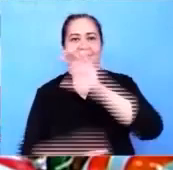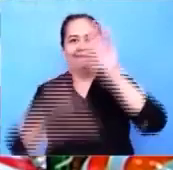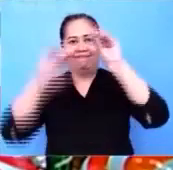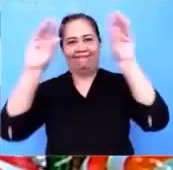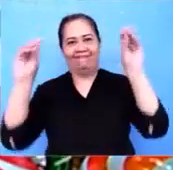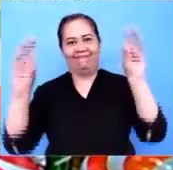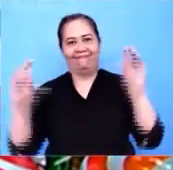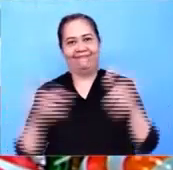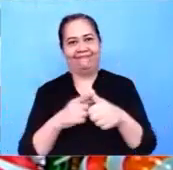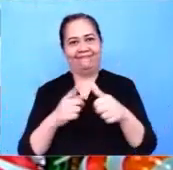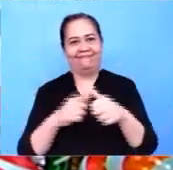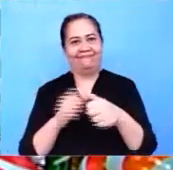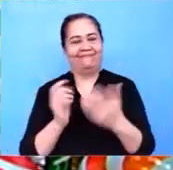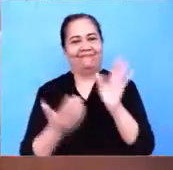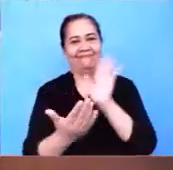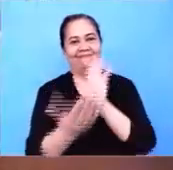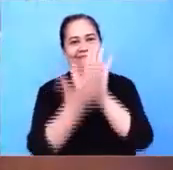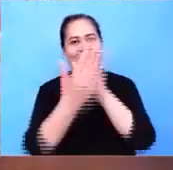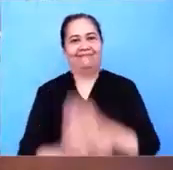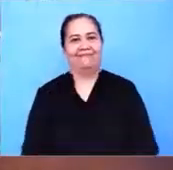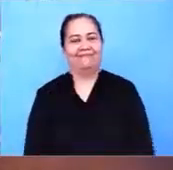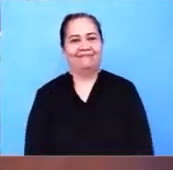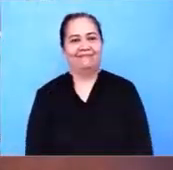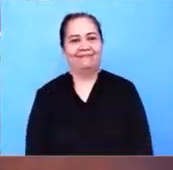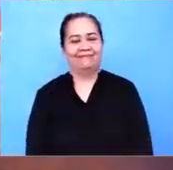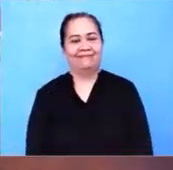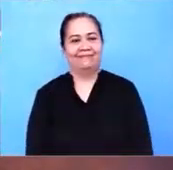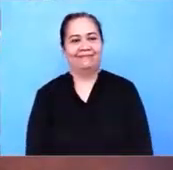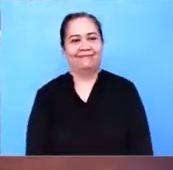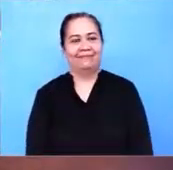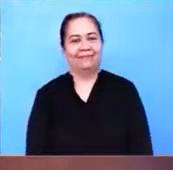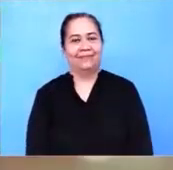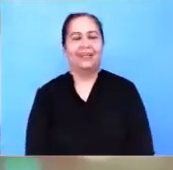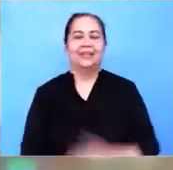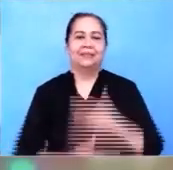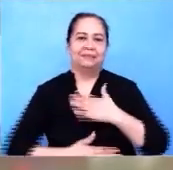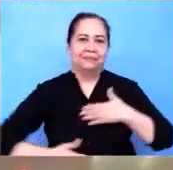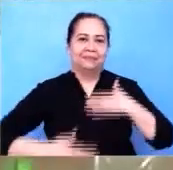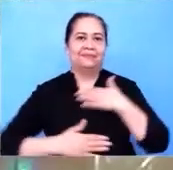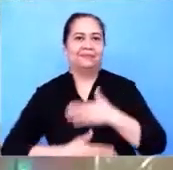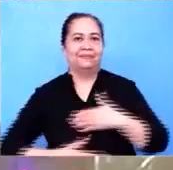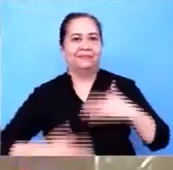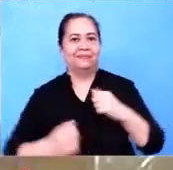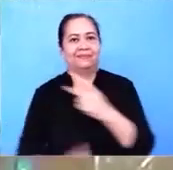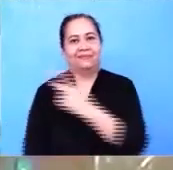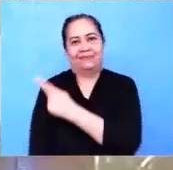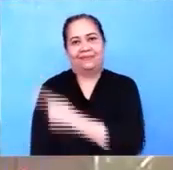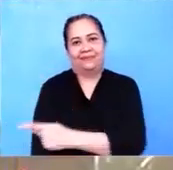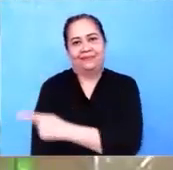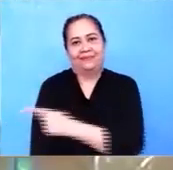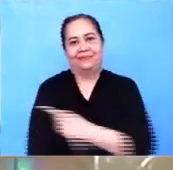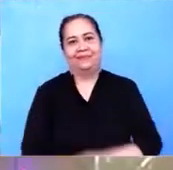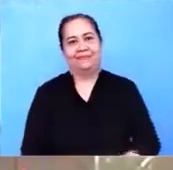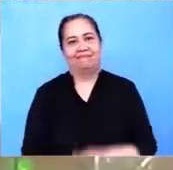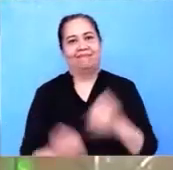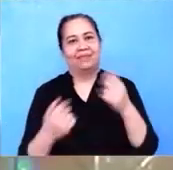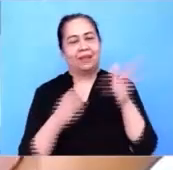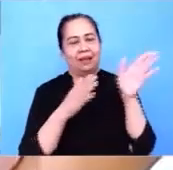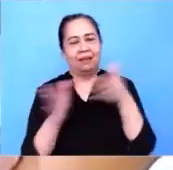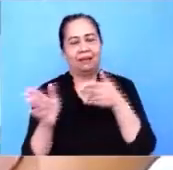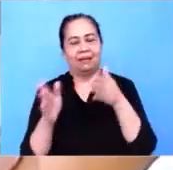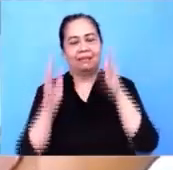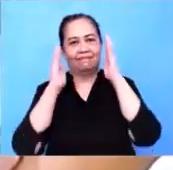ang sasalubong sa'yo. Aliw na aliw tuloy ang mga pasyente. Nakaka-divert siya ng